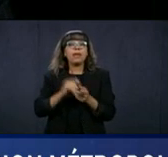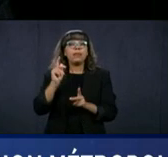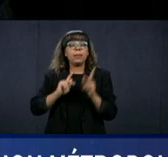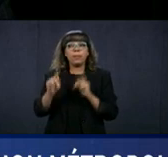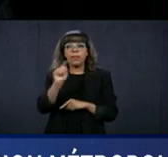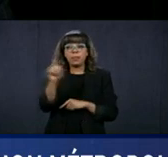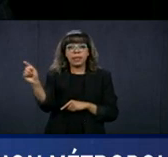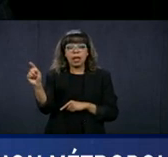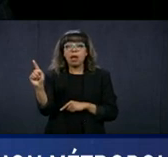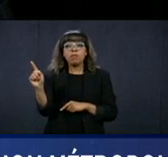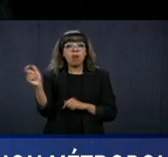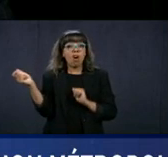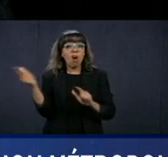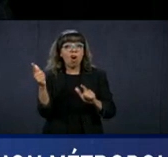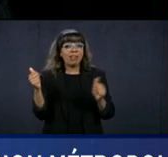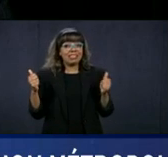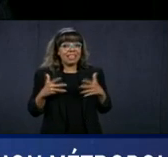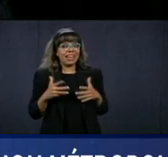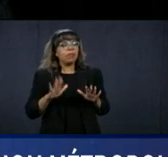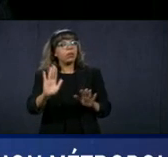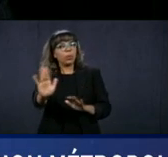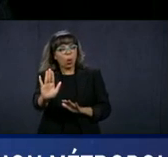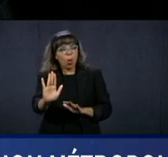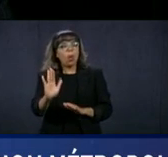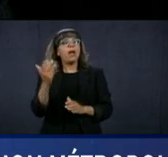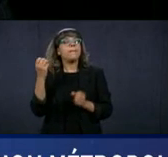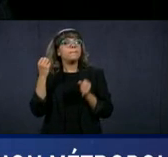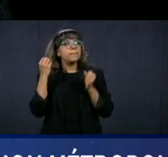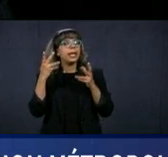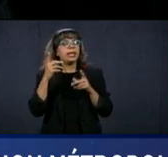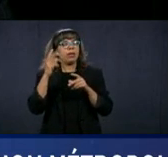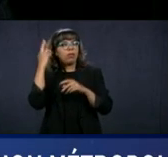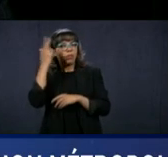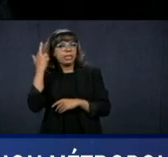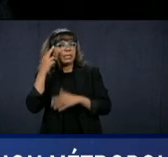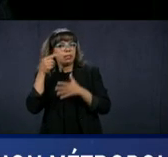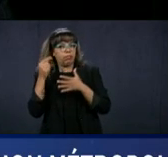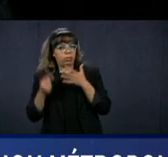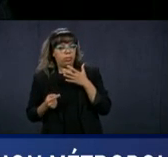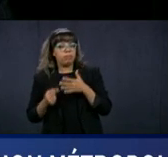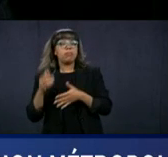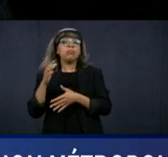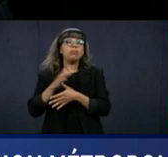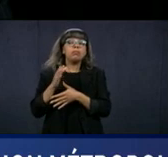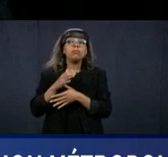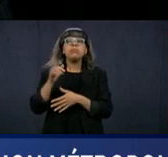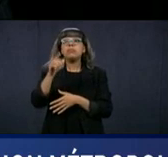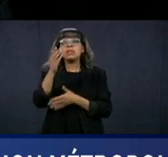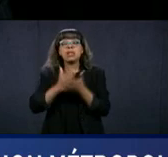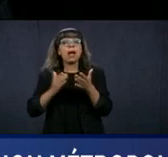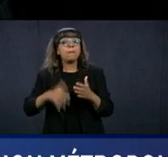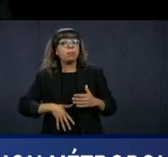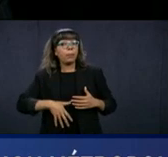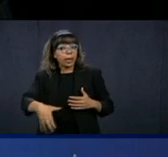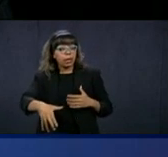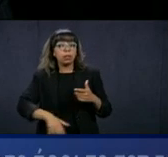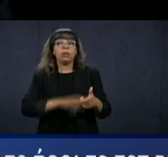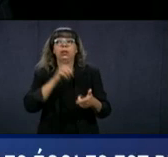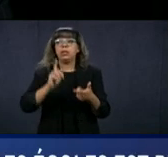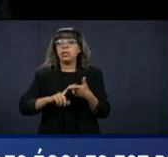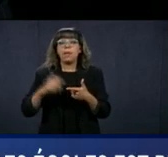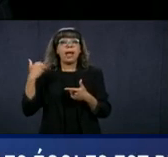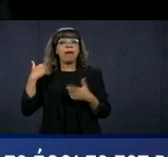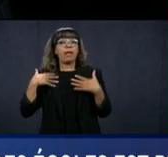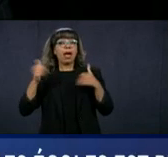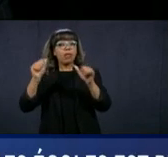qui ne sont pas en situation de travail pour des raisons de santé, par exemple. On peut penser aux femmes enceintes, les gens immunosupprimés ou